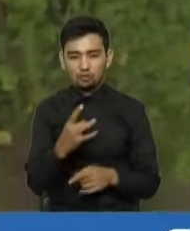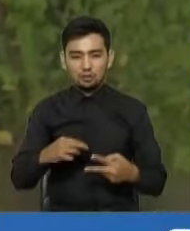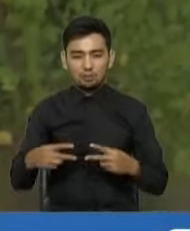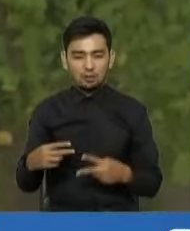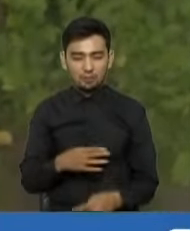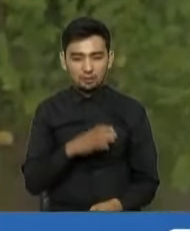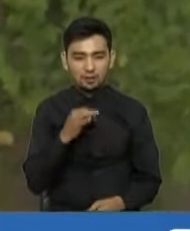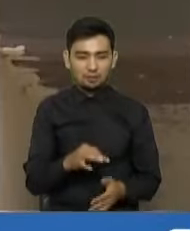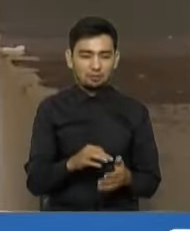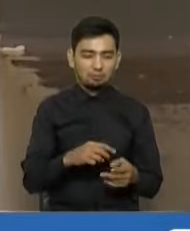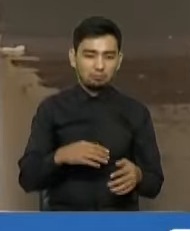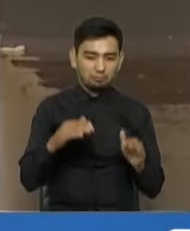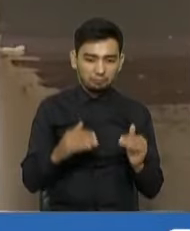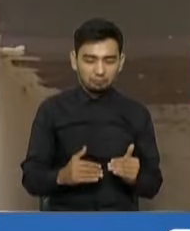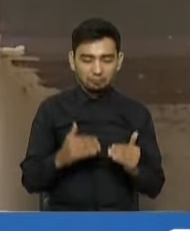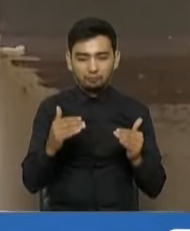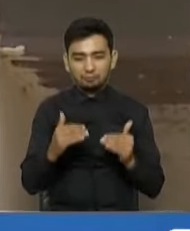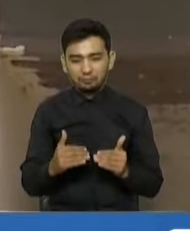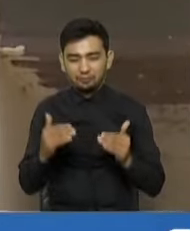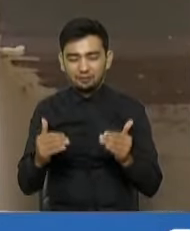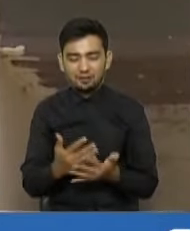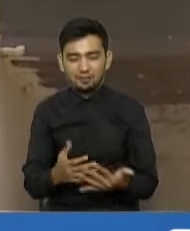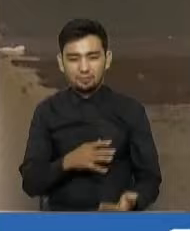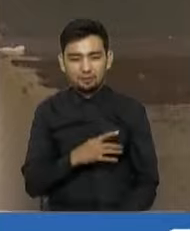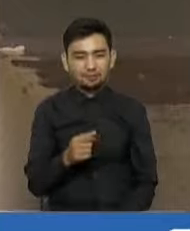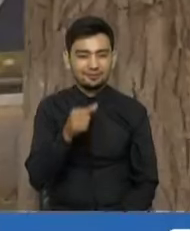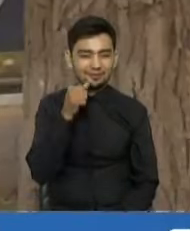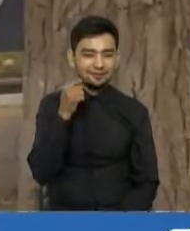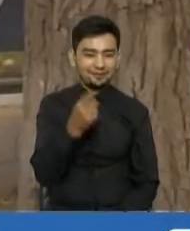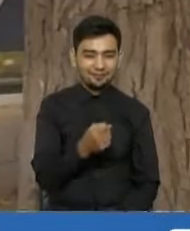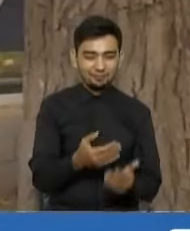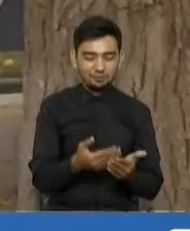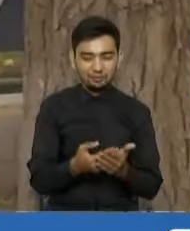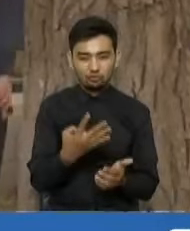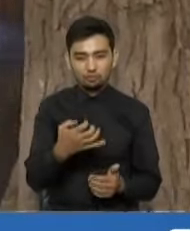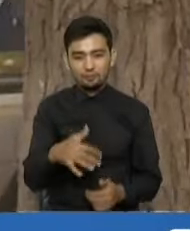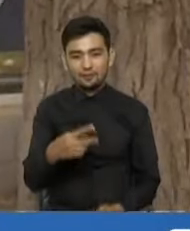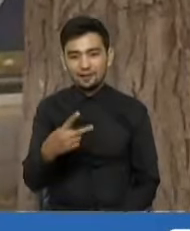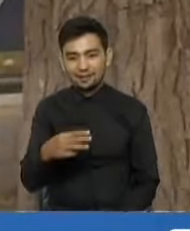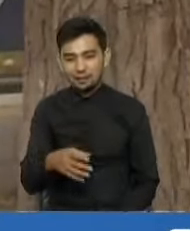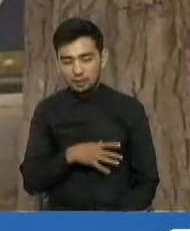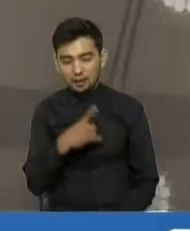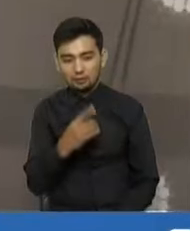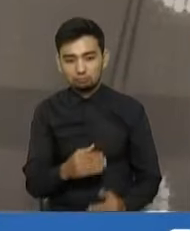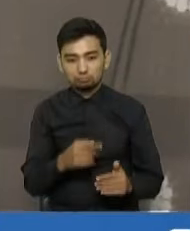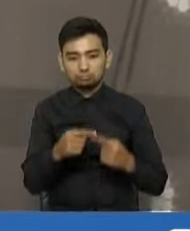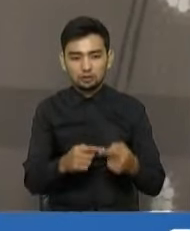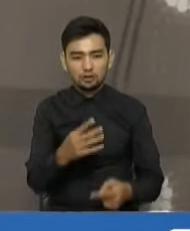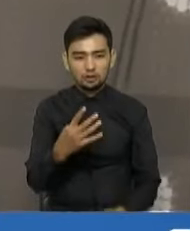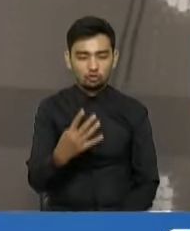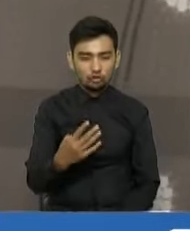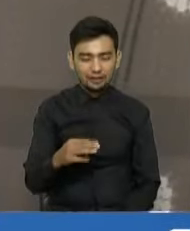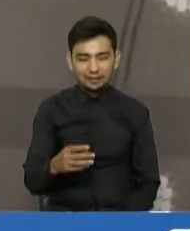қымбаттаса, бірде арзандаған. Мәселен, бір доллардың құны өткен апта басында шамамен 452 теңге болған. Содан бір тәулікте 4, бір жұмада 10